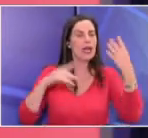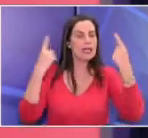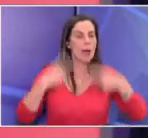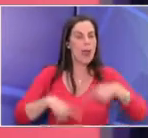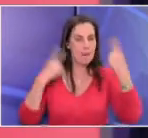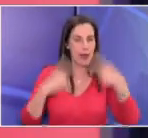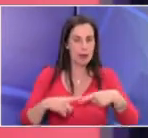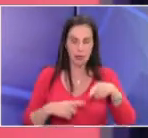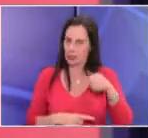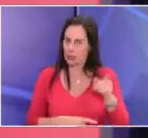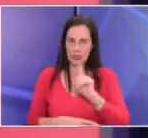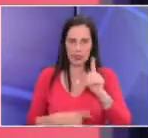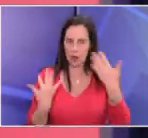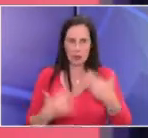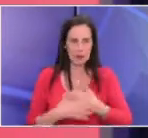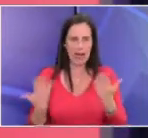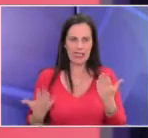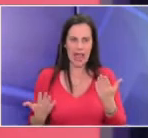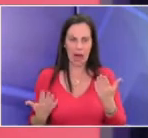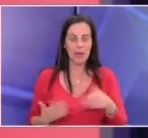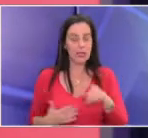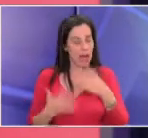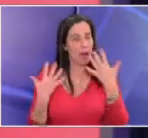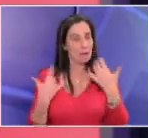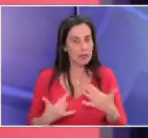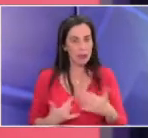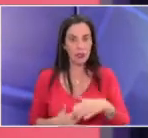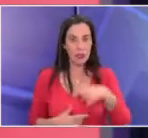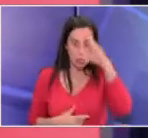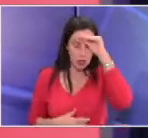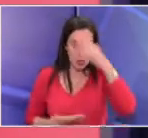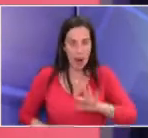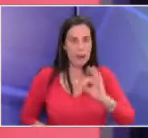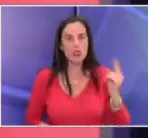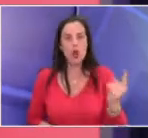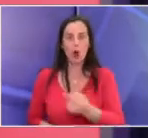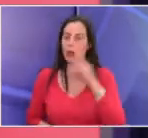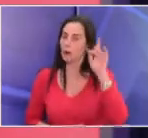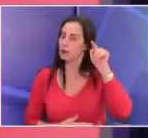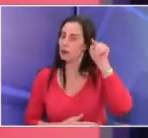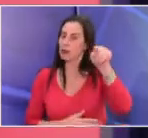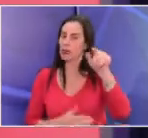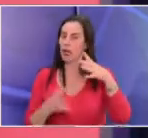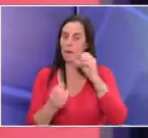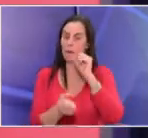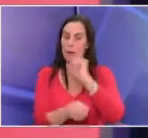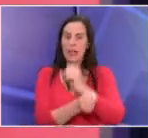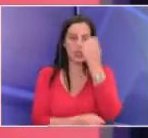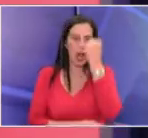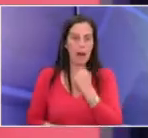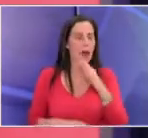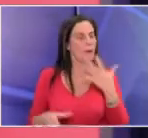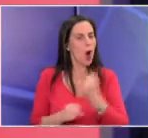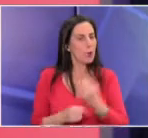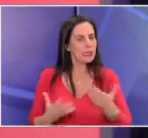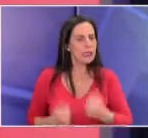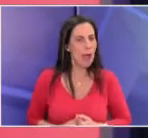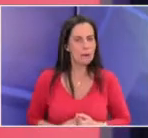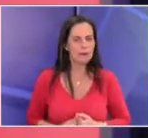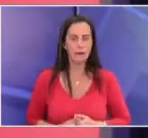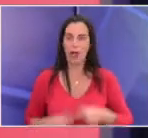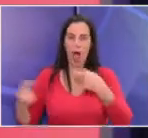למנת הקלוריות המומלצת כל יום. מה איתם? ביטחון הכנסה לנכים. מה יקרה עם אותם אנשים שנזרקים ממקום למקום